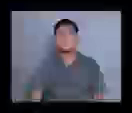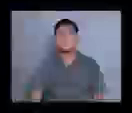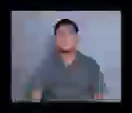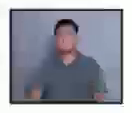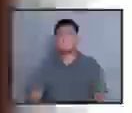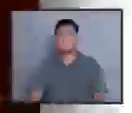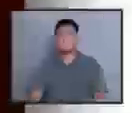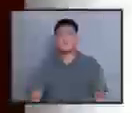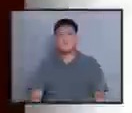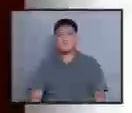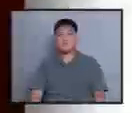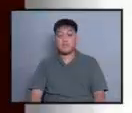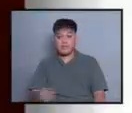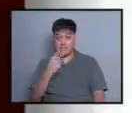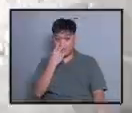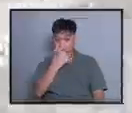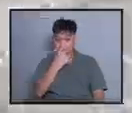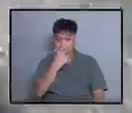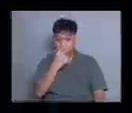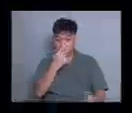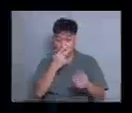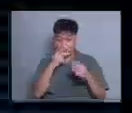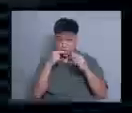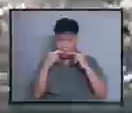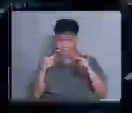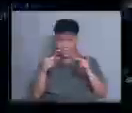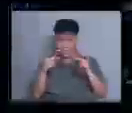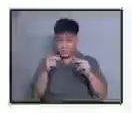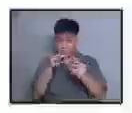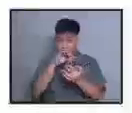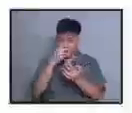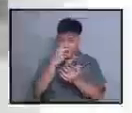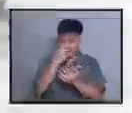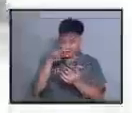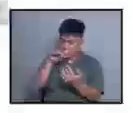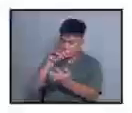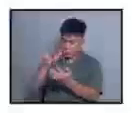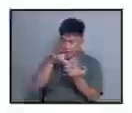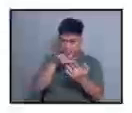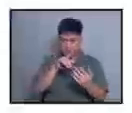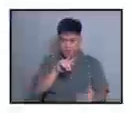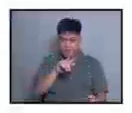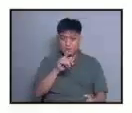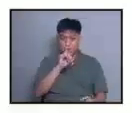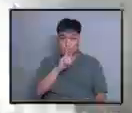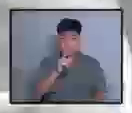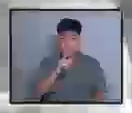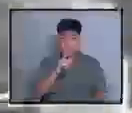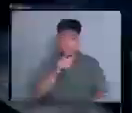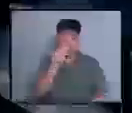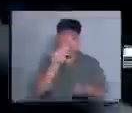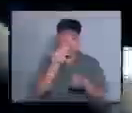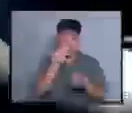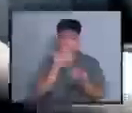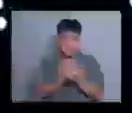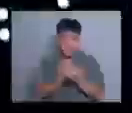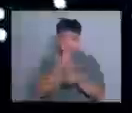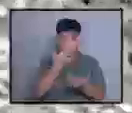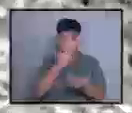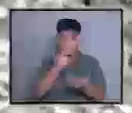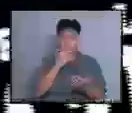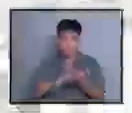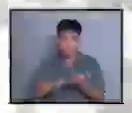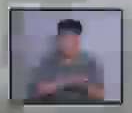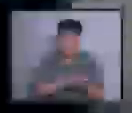Isang tingin lang sa mga balita, sa mga nangyayari sa paligid, alam na alam mong kasamaan pa rin ang naghahari.